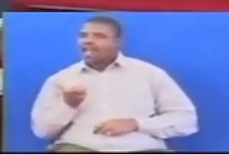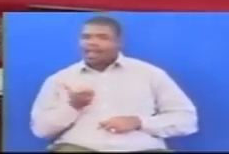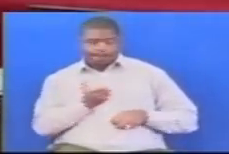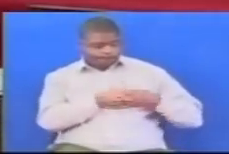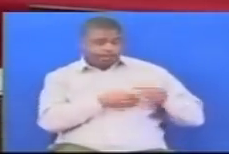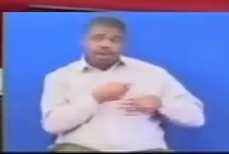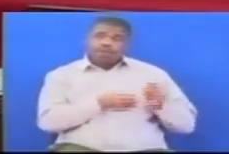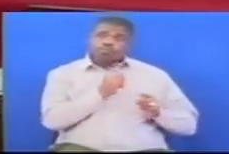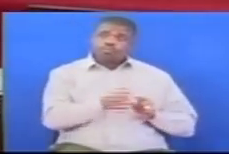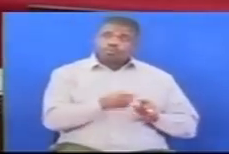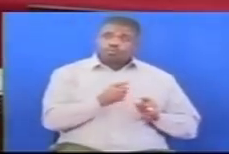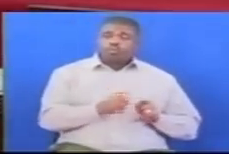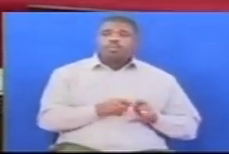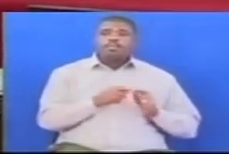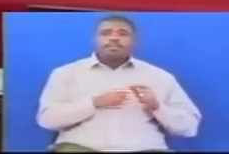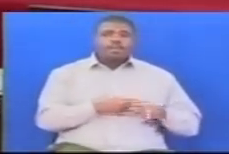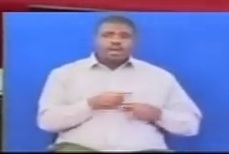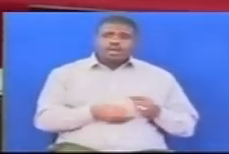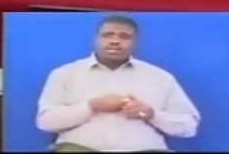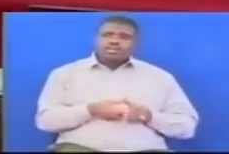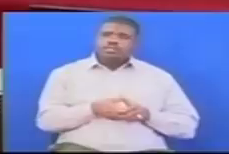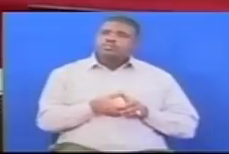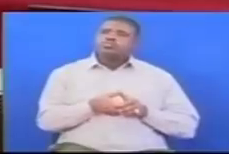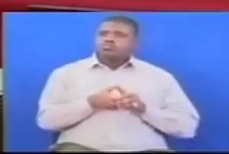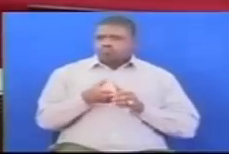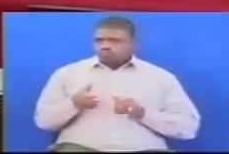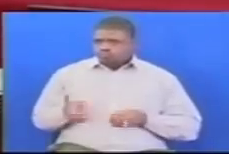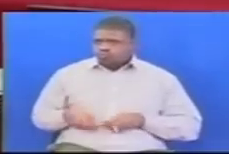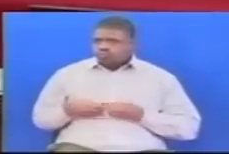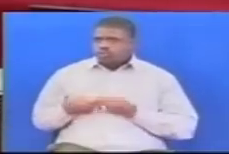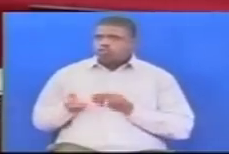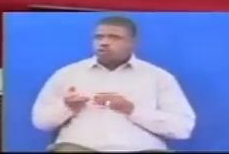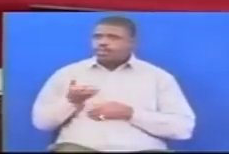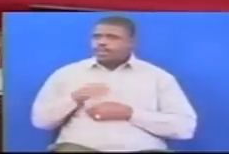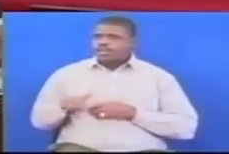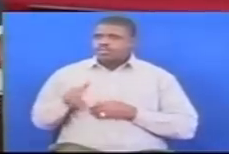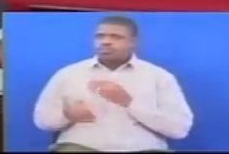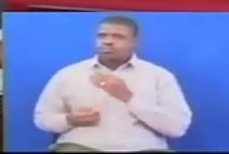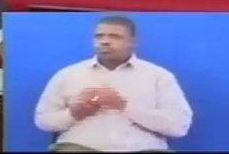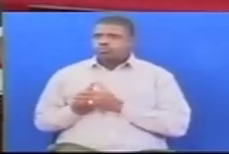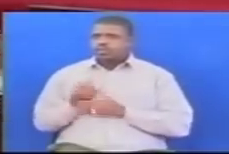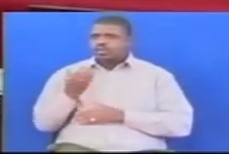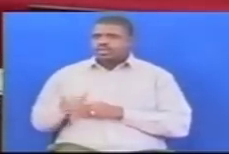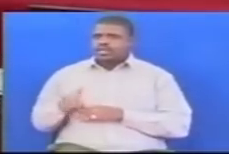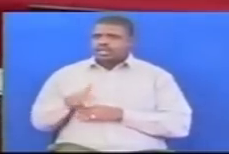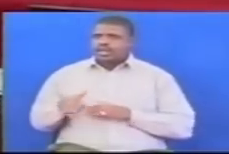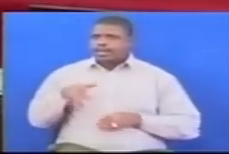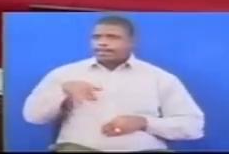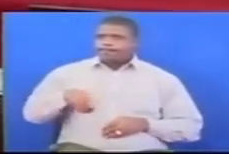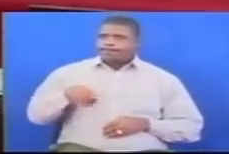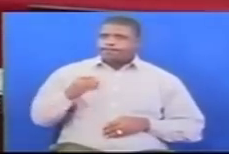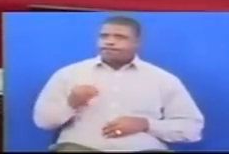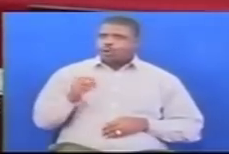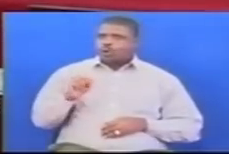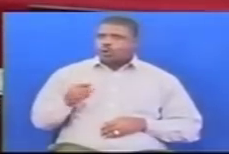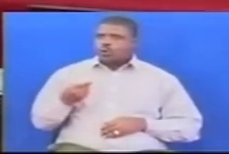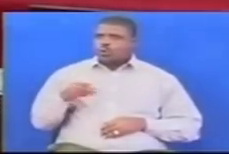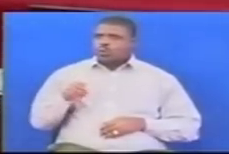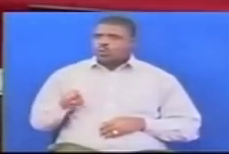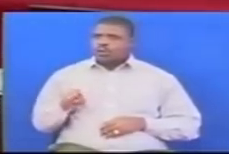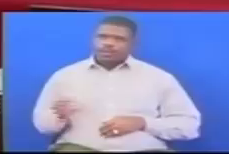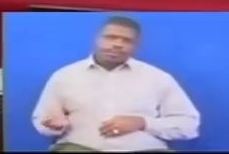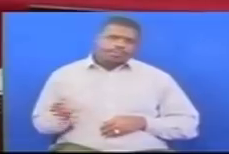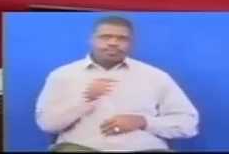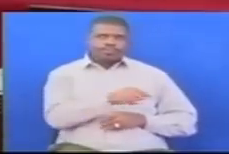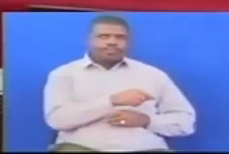ukiacha mradi mkubwa, lakini huko mradi ambao unatoa maji kutoka Tanga Pongwe na kuyaleta